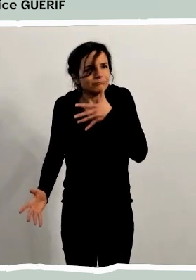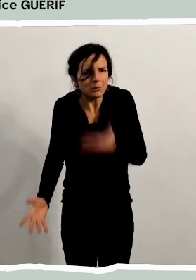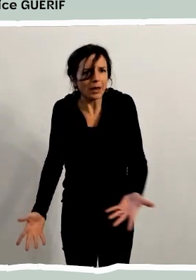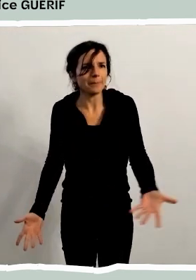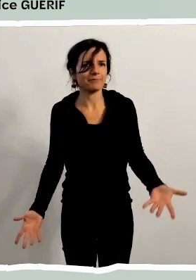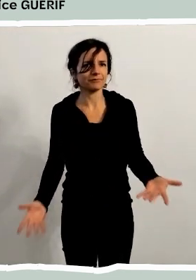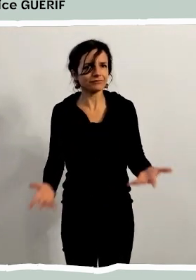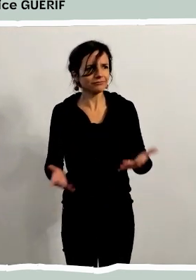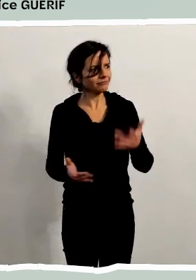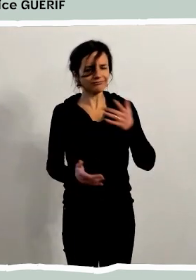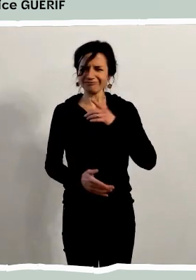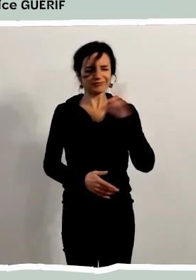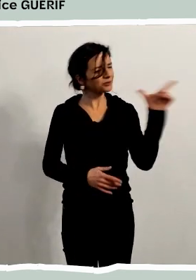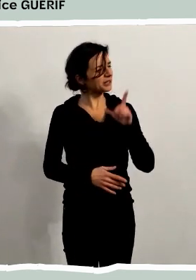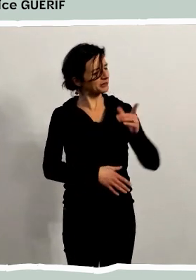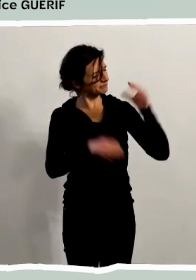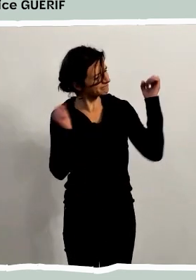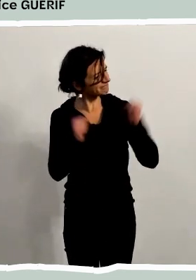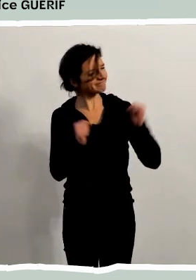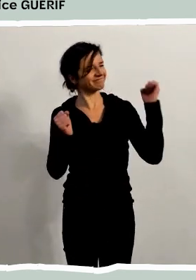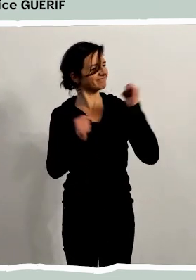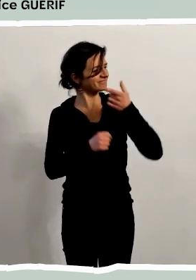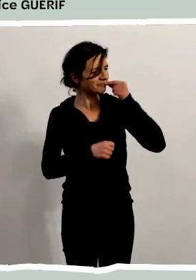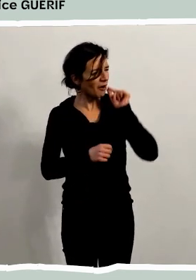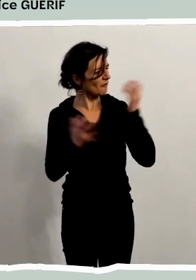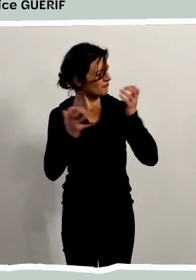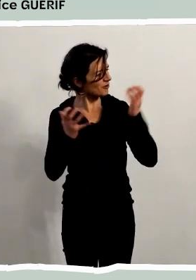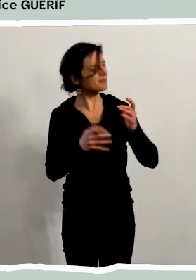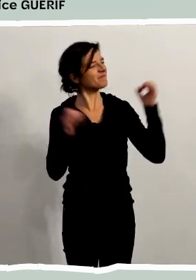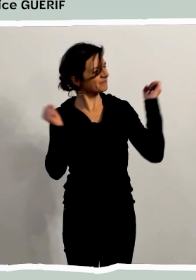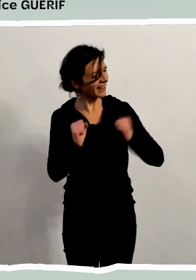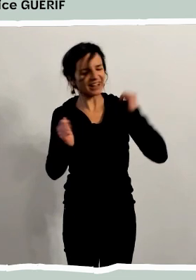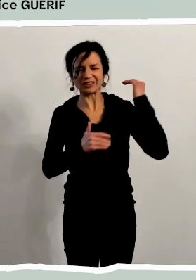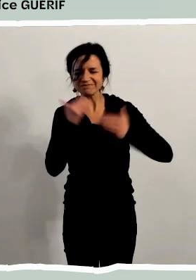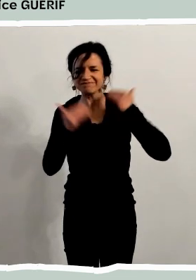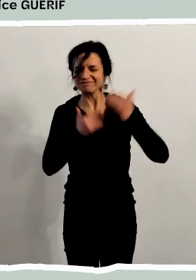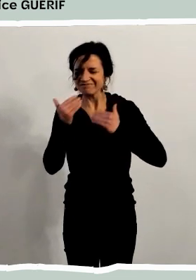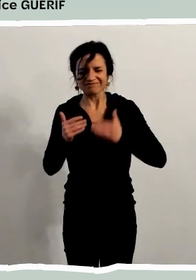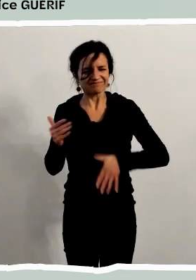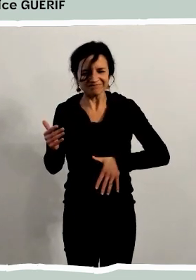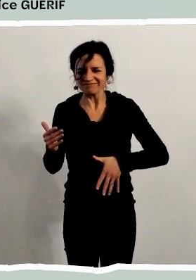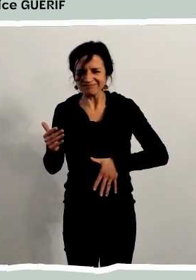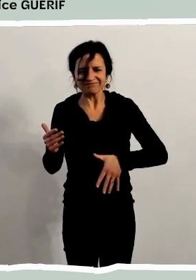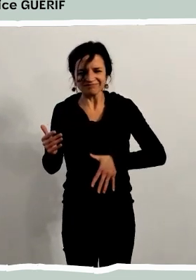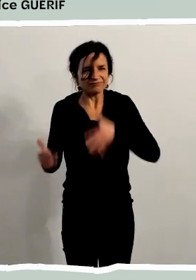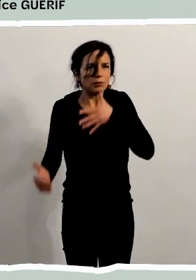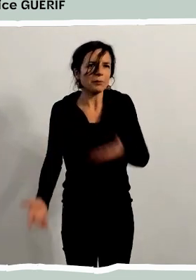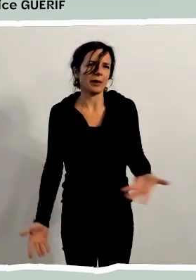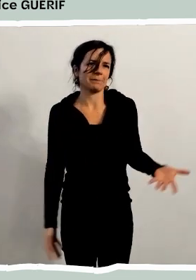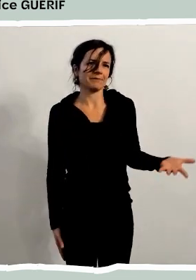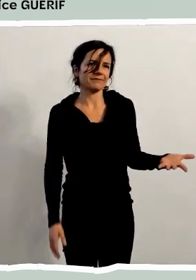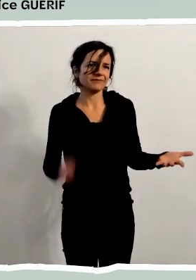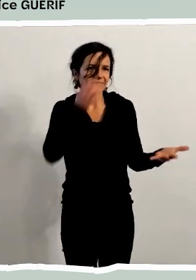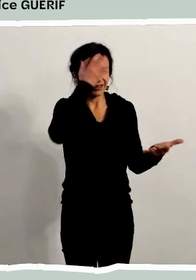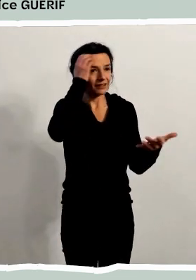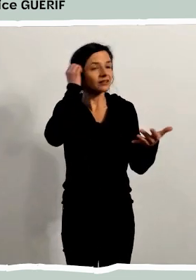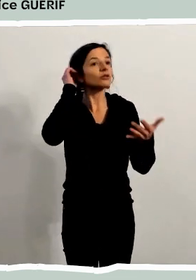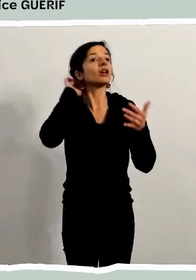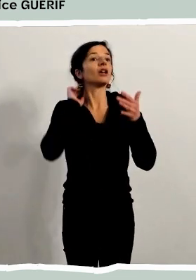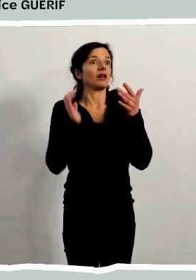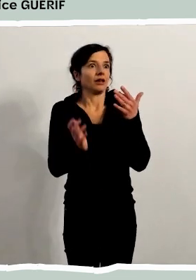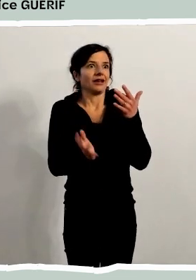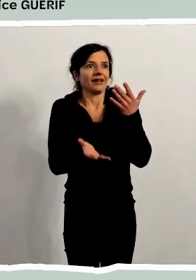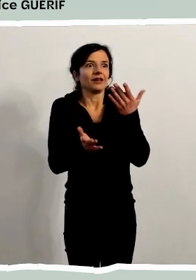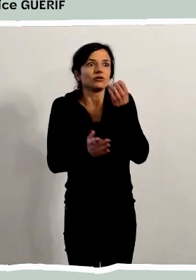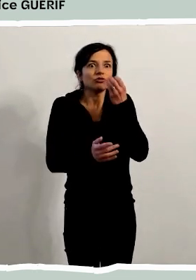veut être parent, mais on n'arrive pas à concevoir. Donc ça, ce qu'on ne va pas maîtriser dans notre vie, c'est le moment où la grossesse